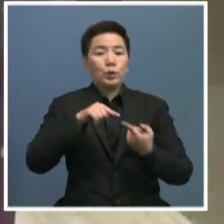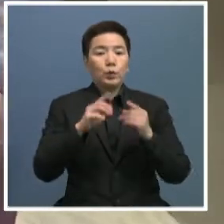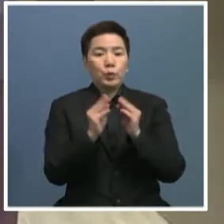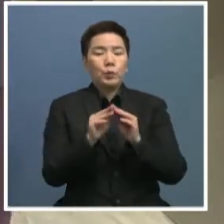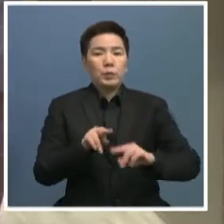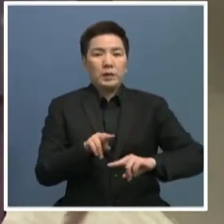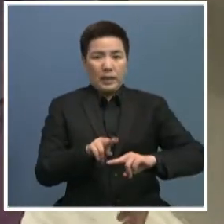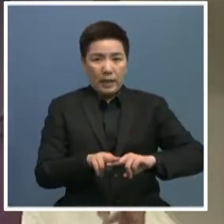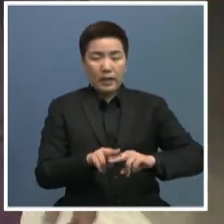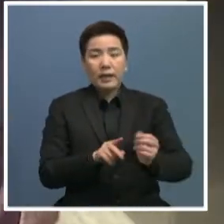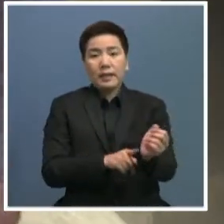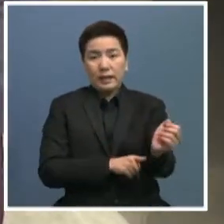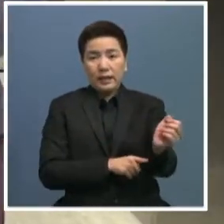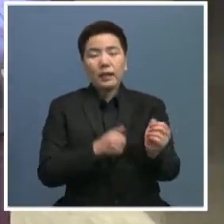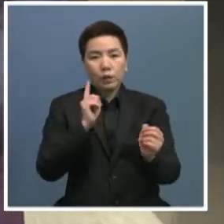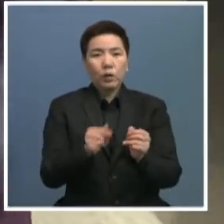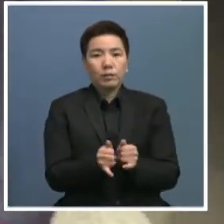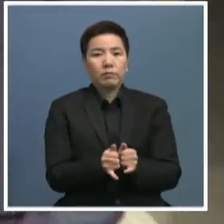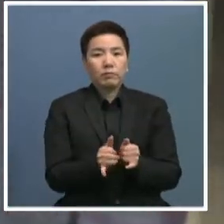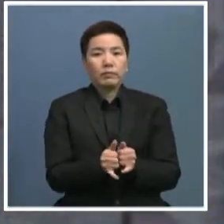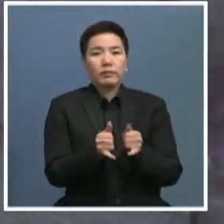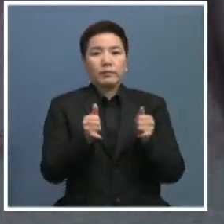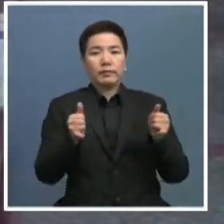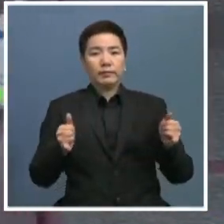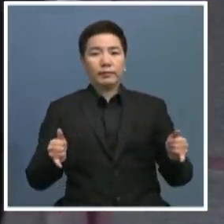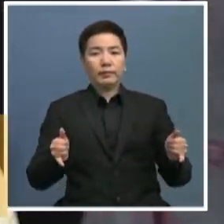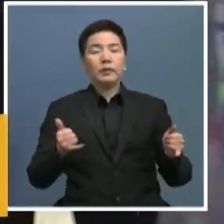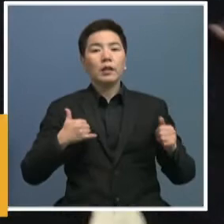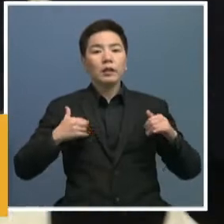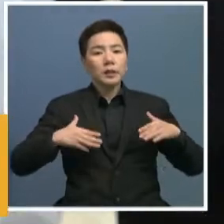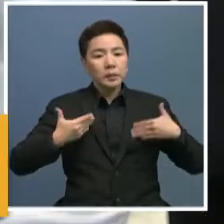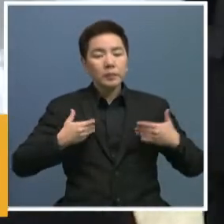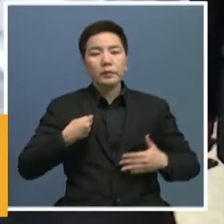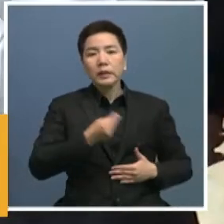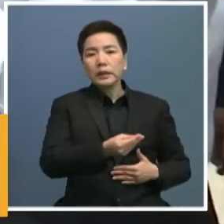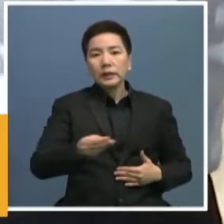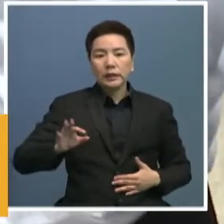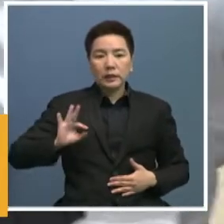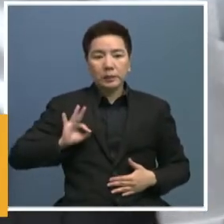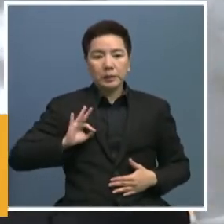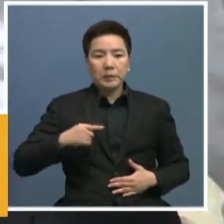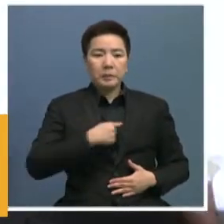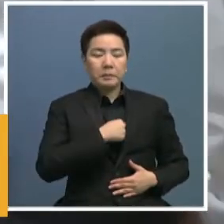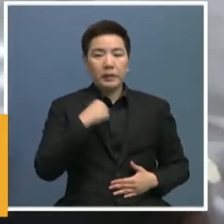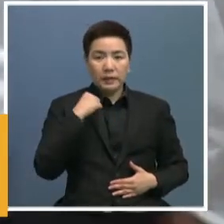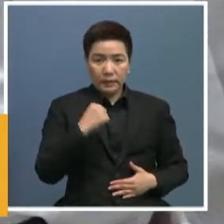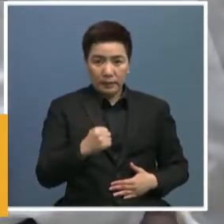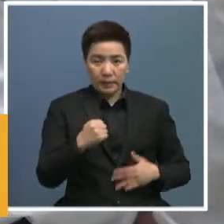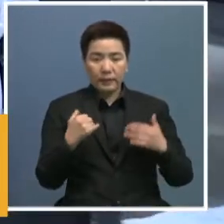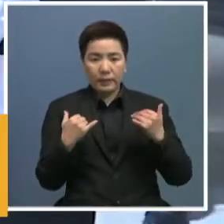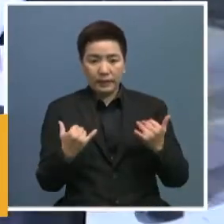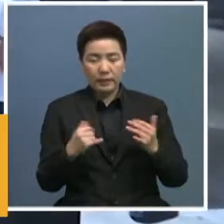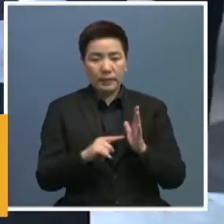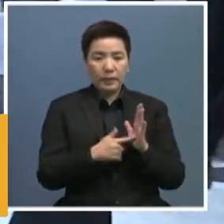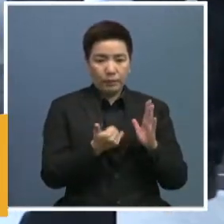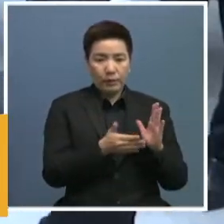เนี่ยนั่งกันนานนิดนึงก็เลยมีก็จะเป็นระยะห่างภายในห้องเพื่อที่จะได้สร้างความมั่นใจให้กับสมาชิกรัฐสภาในการประชุมที่จะมี